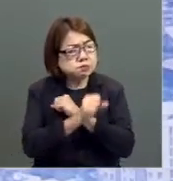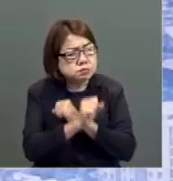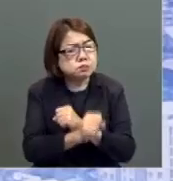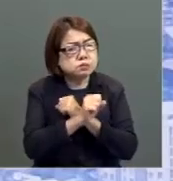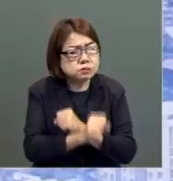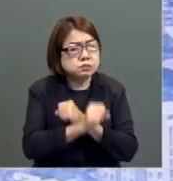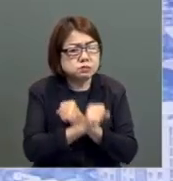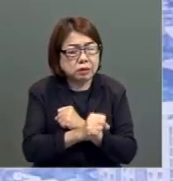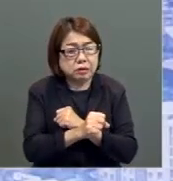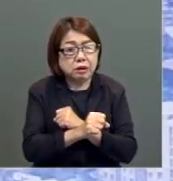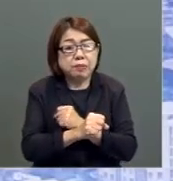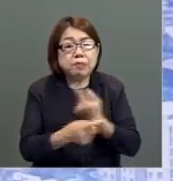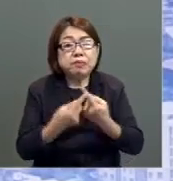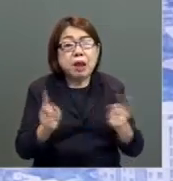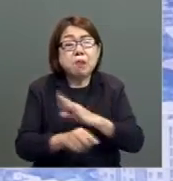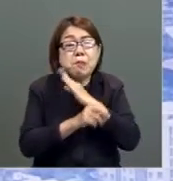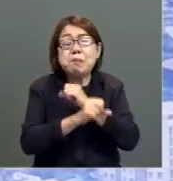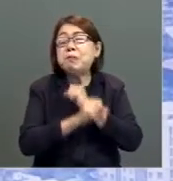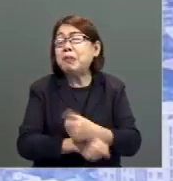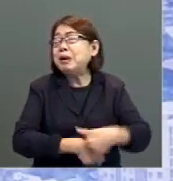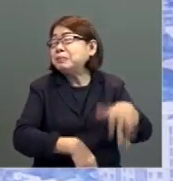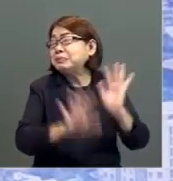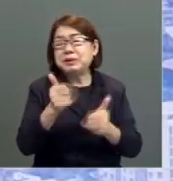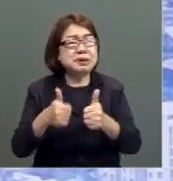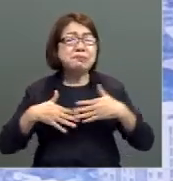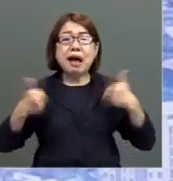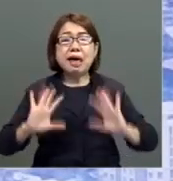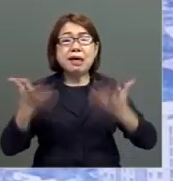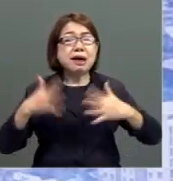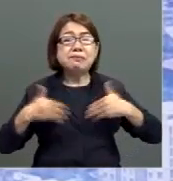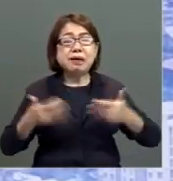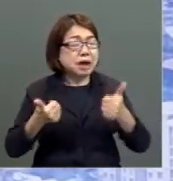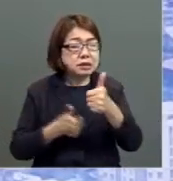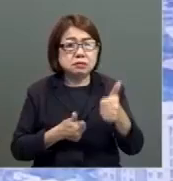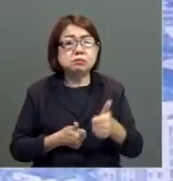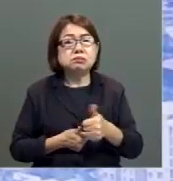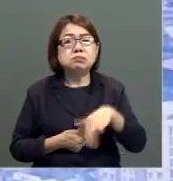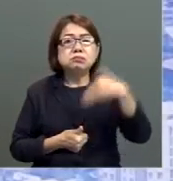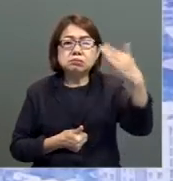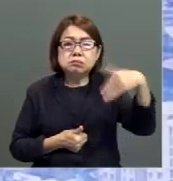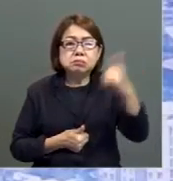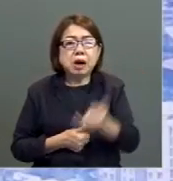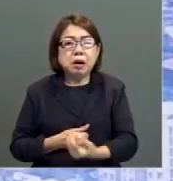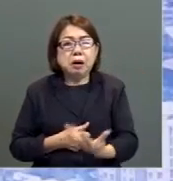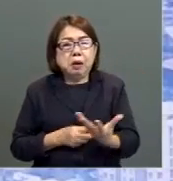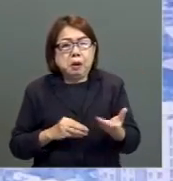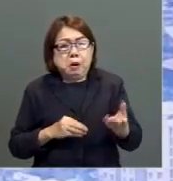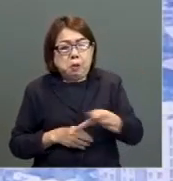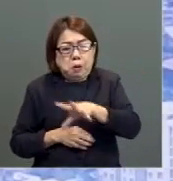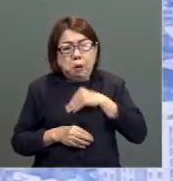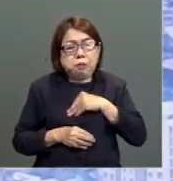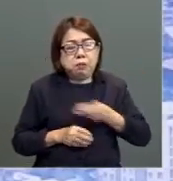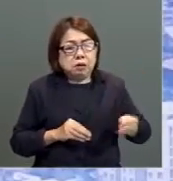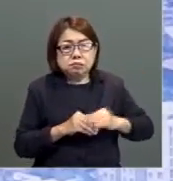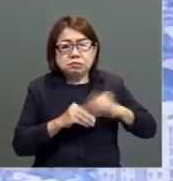ไหร่ก็โดนต่อยโดนกระทุ้งนะครับแล้วก็อาจจะซุดลงไปได้น็อกเลยทีเดียวนะครับเพราะฉะ